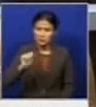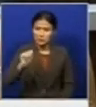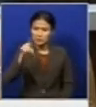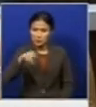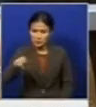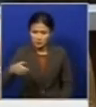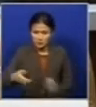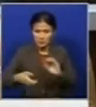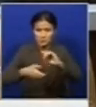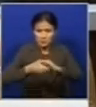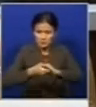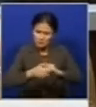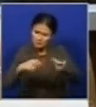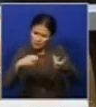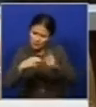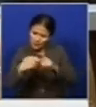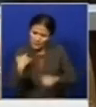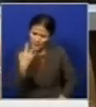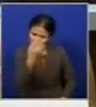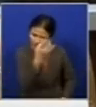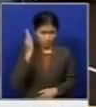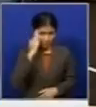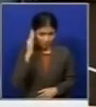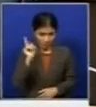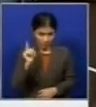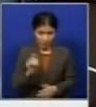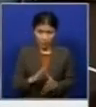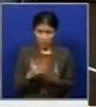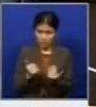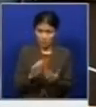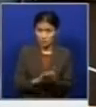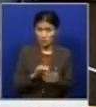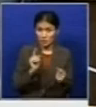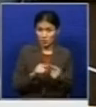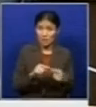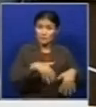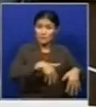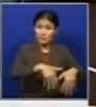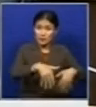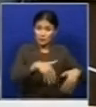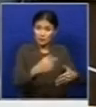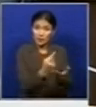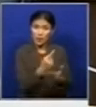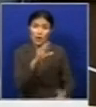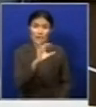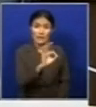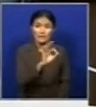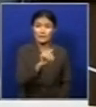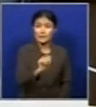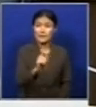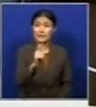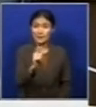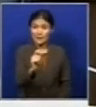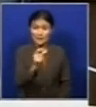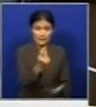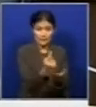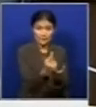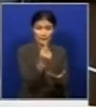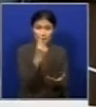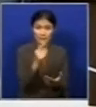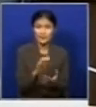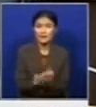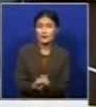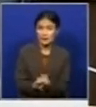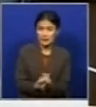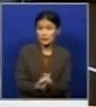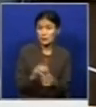จภาคพื้นแปซิฟิกนะครับภาคประชาชน FTA Watch เครือข่ายเฝ้าติดตามการ